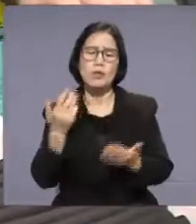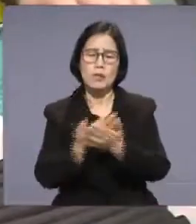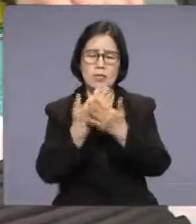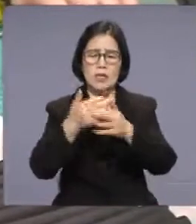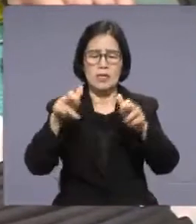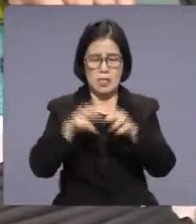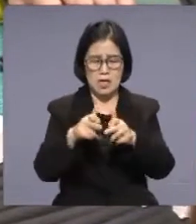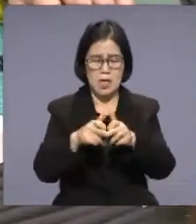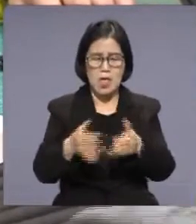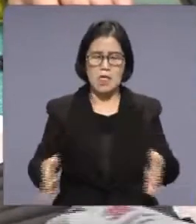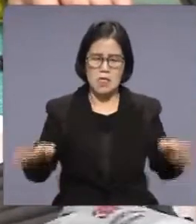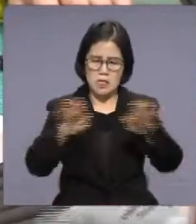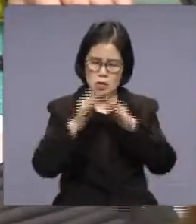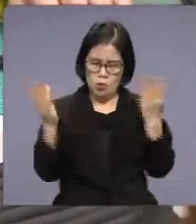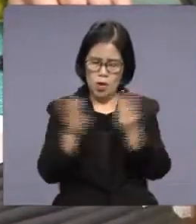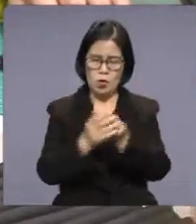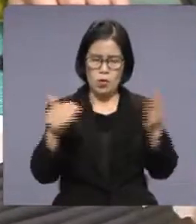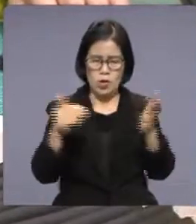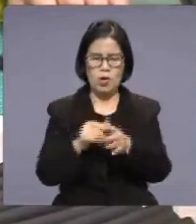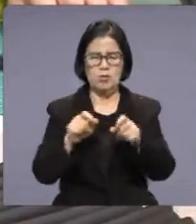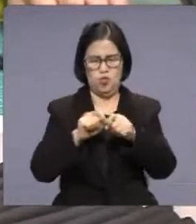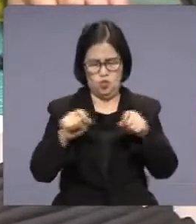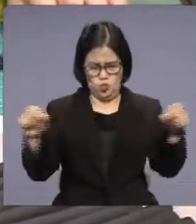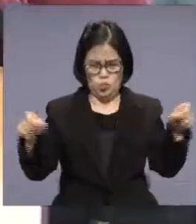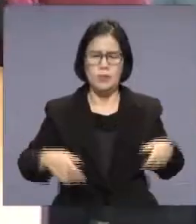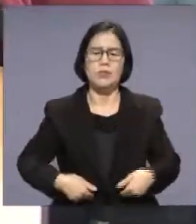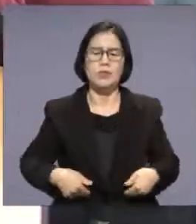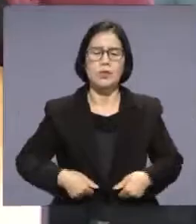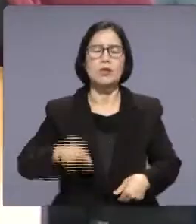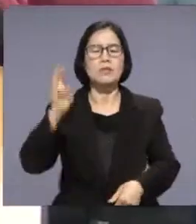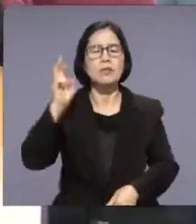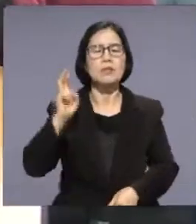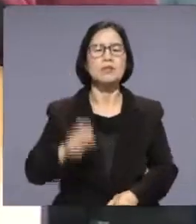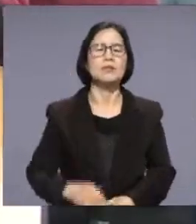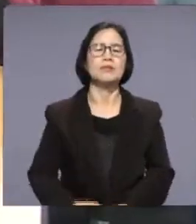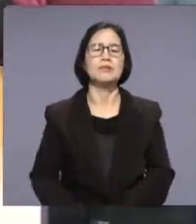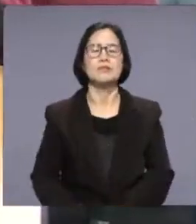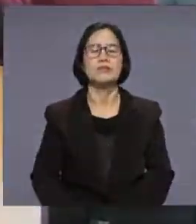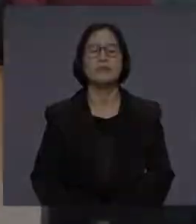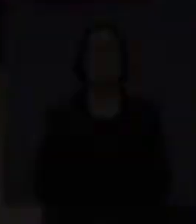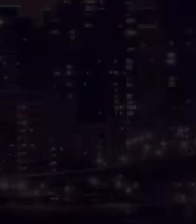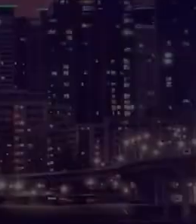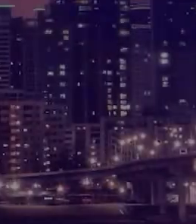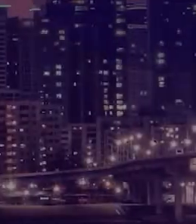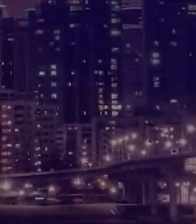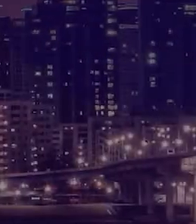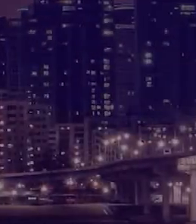완공까지는 오랜 시간이 소요될 것으로 보입니다. OBS 뉴스 유은총입니다.